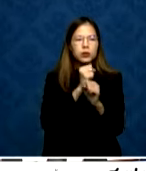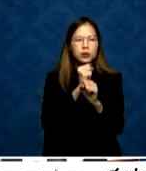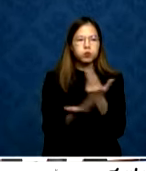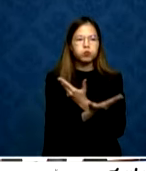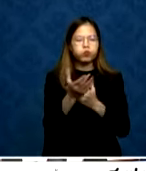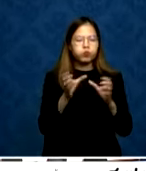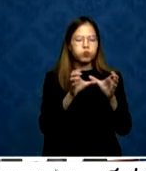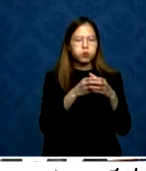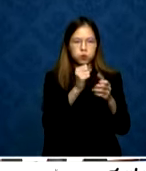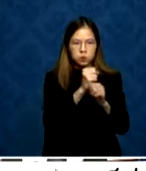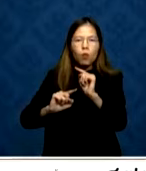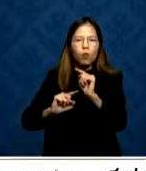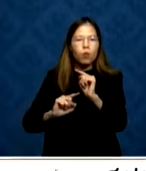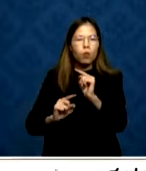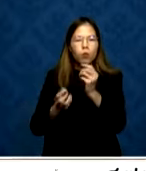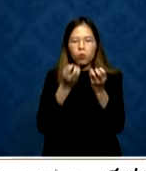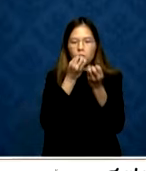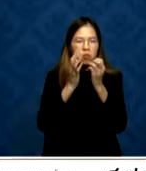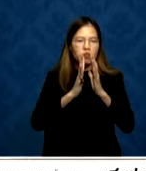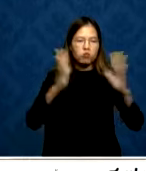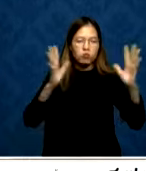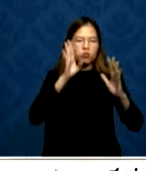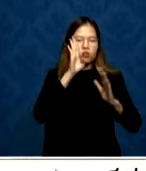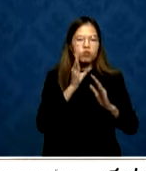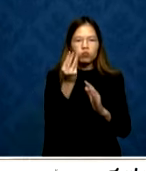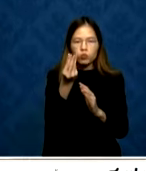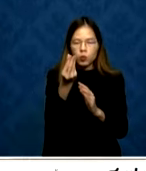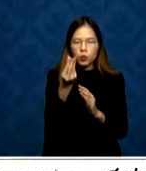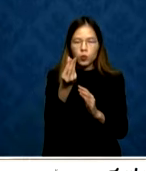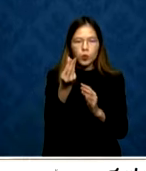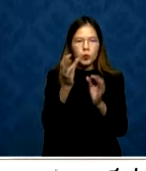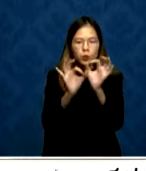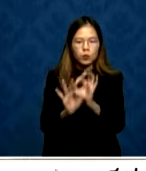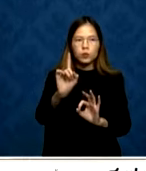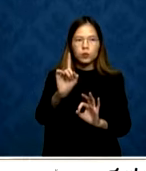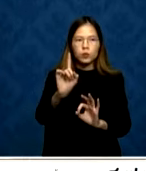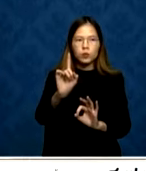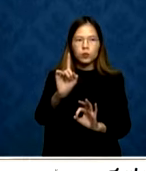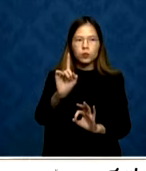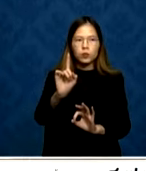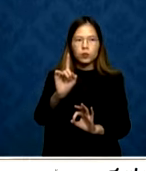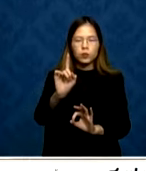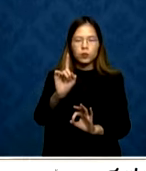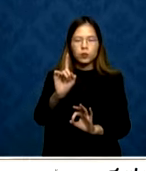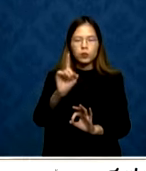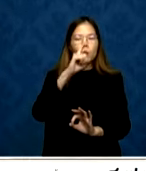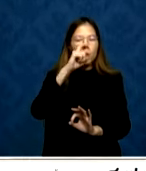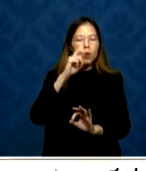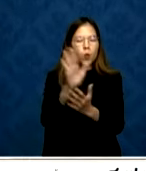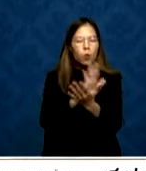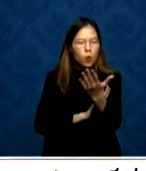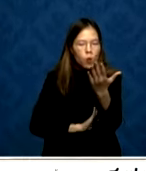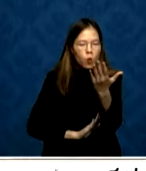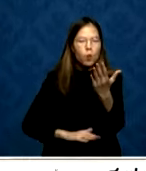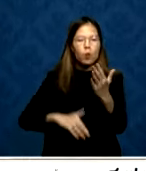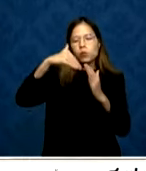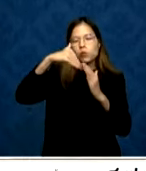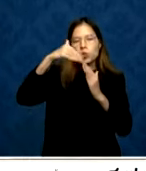ไยผมเห็นว่าลำไยนะครับเป็นส่วนหนึ่งของผลไม้พี่น้องประเทศไทยไม่ว่าจะเป็นภา